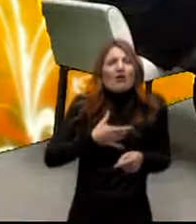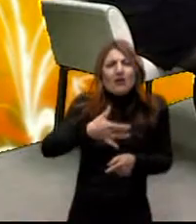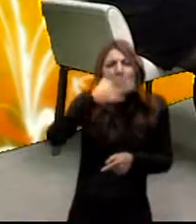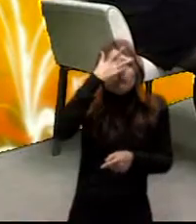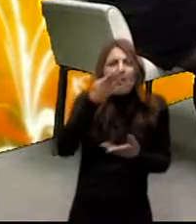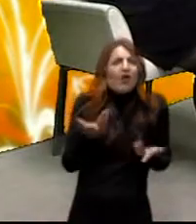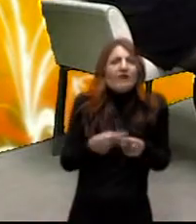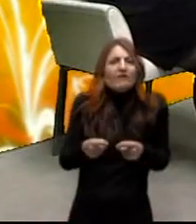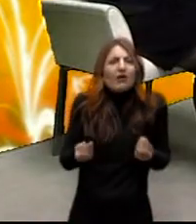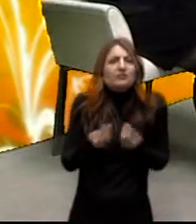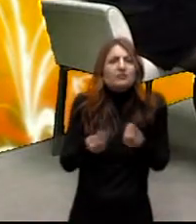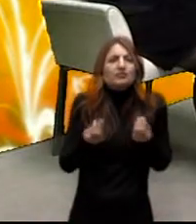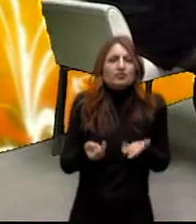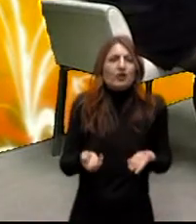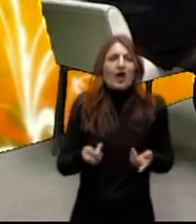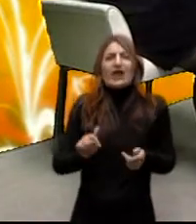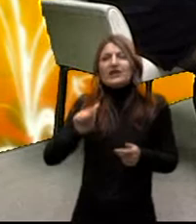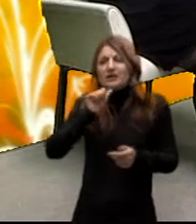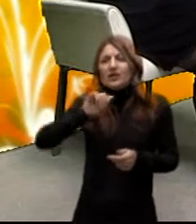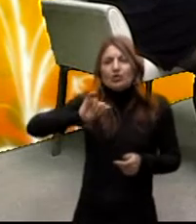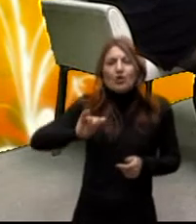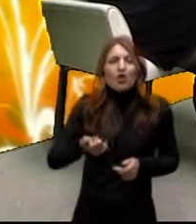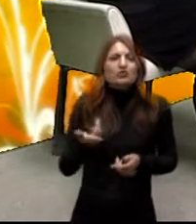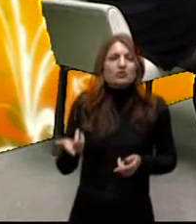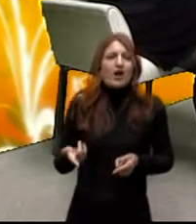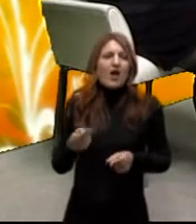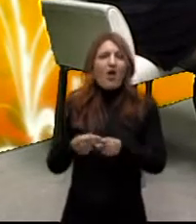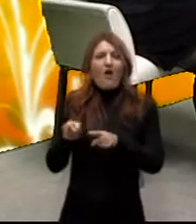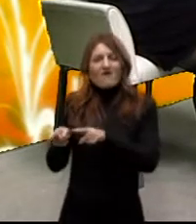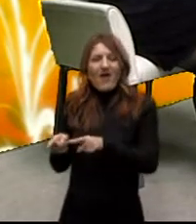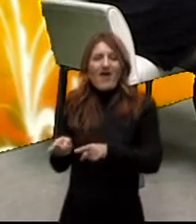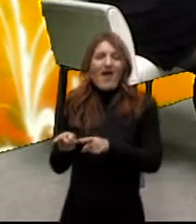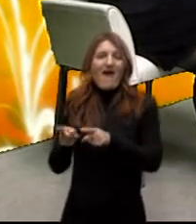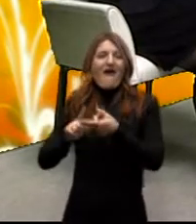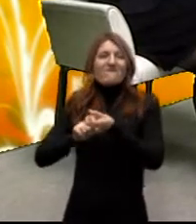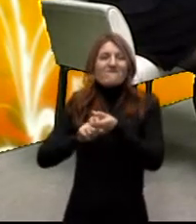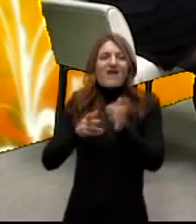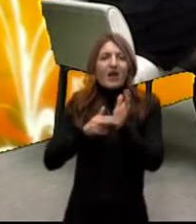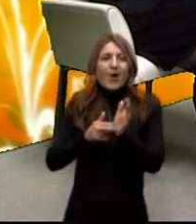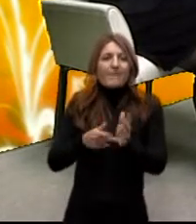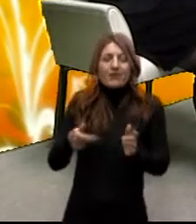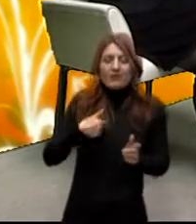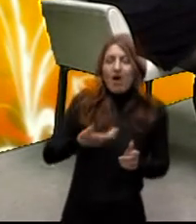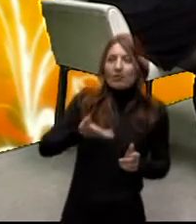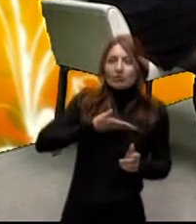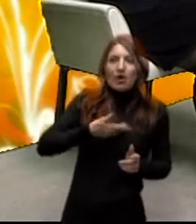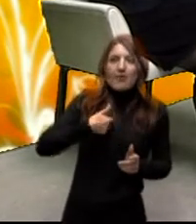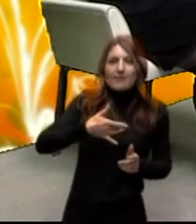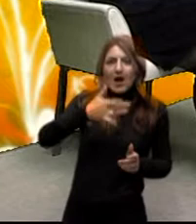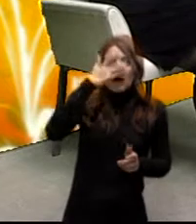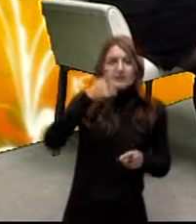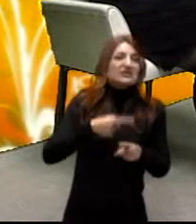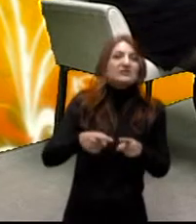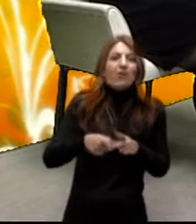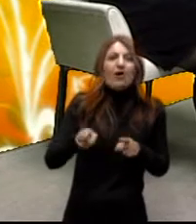da razviješ jedno drugi fenomen, a to je rebound fenomen, i dobiš glavobolju zato jer si